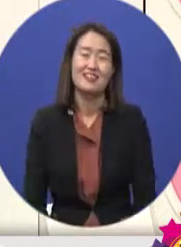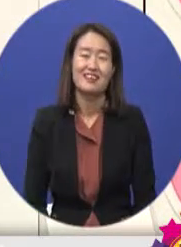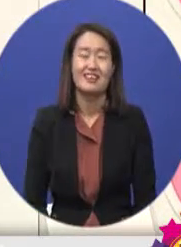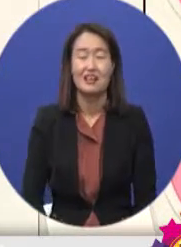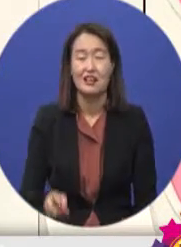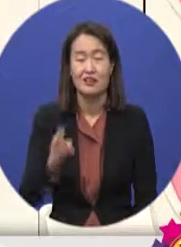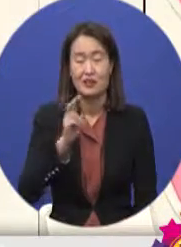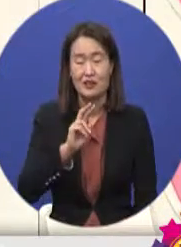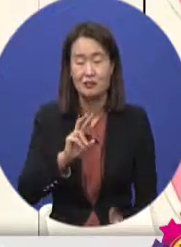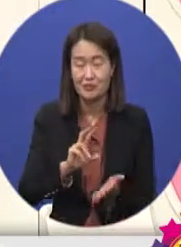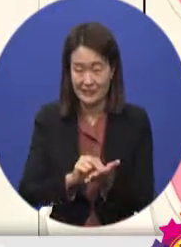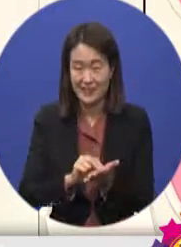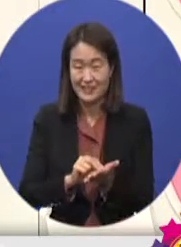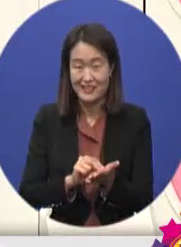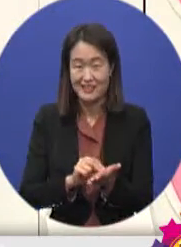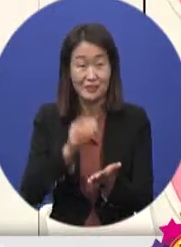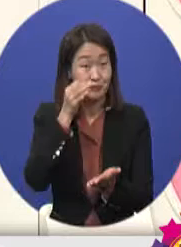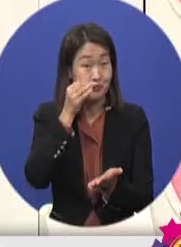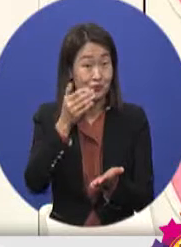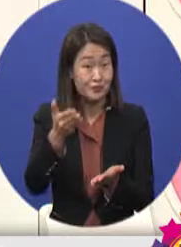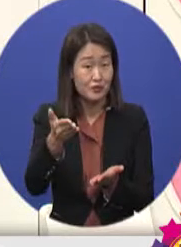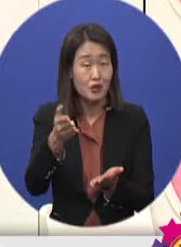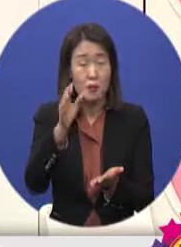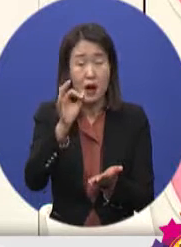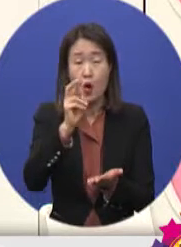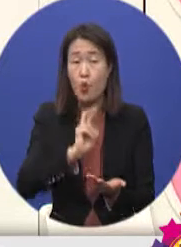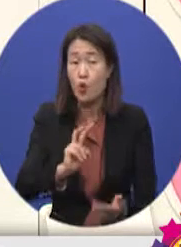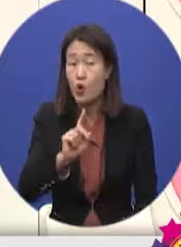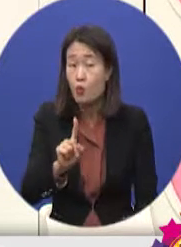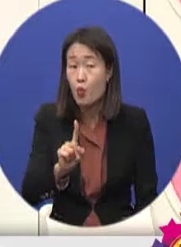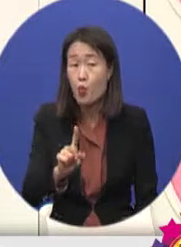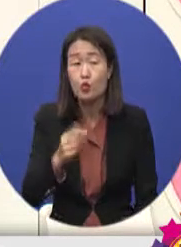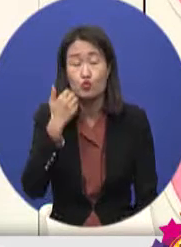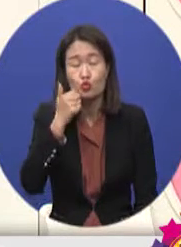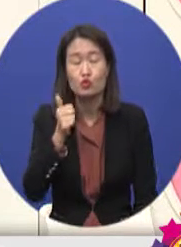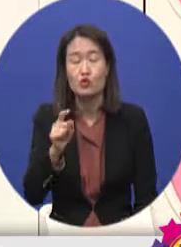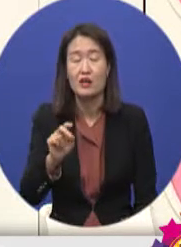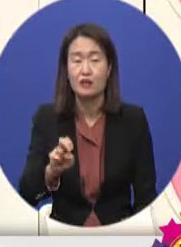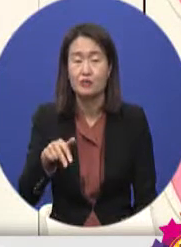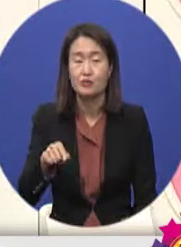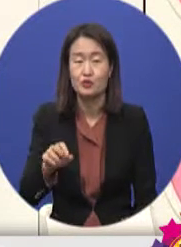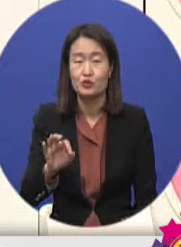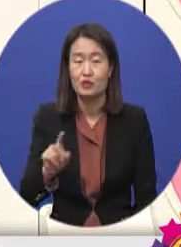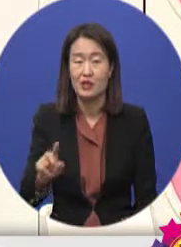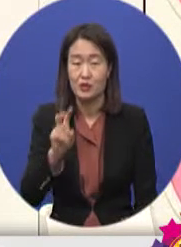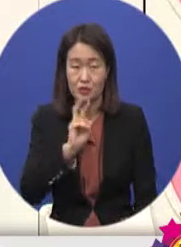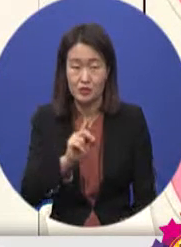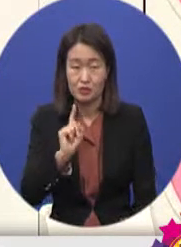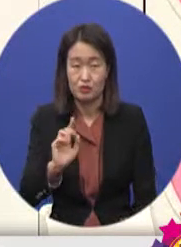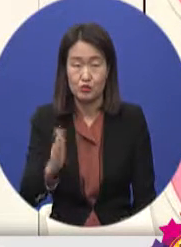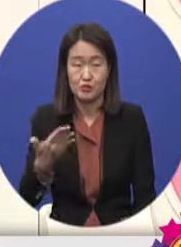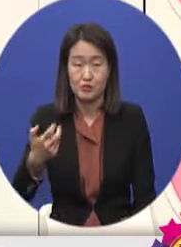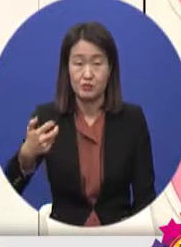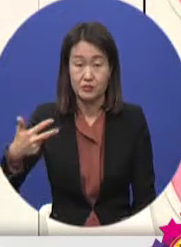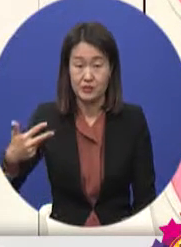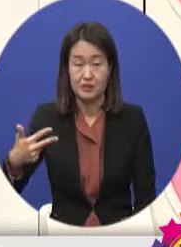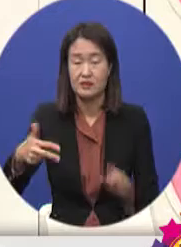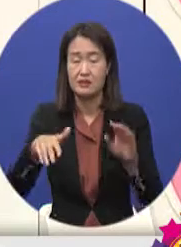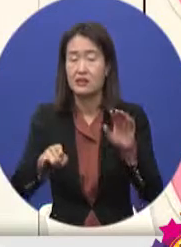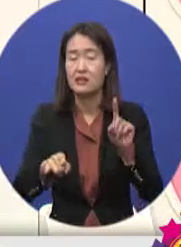브루의 트로트. 이 노래는 가수 함중아의 노래로 1977년에